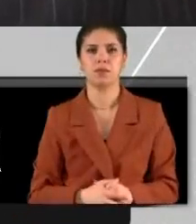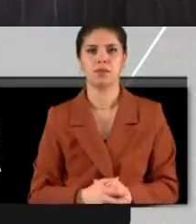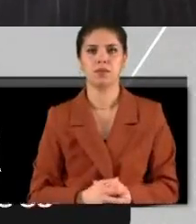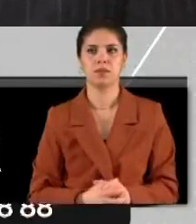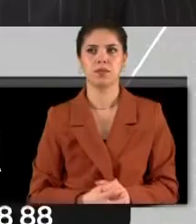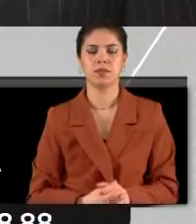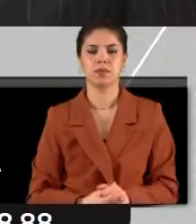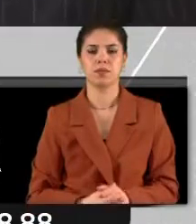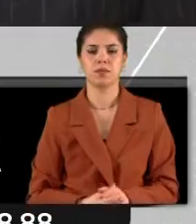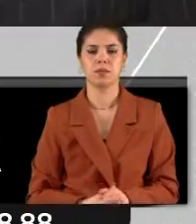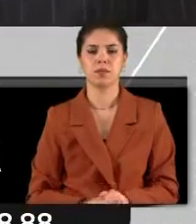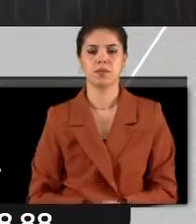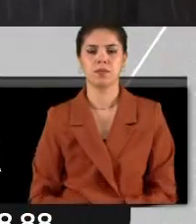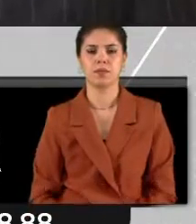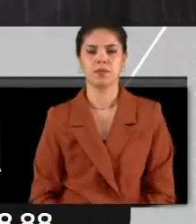atlatmış.